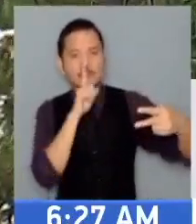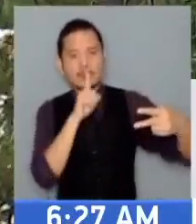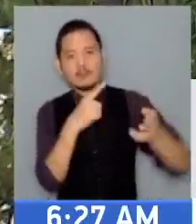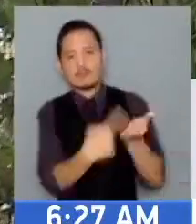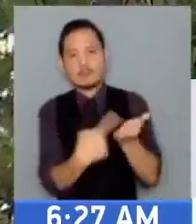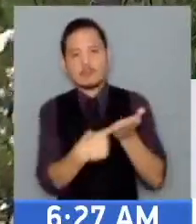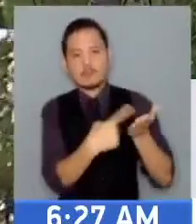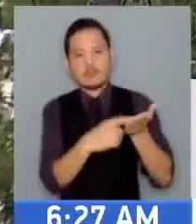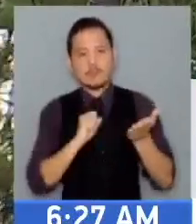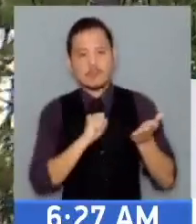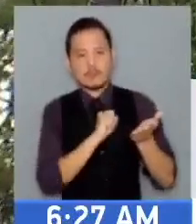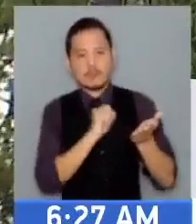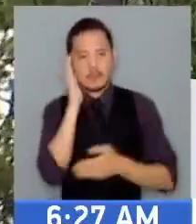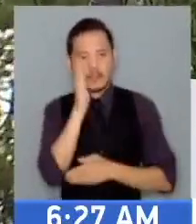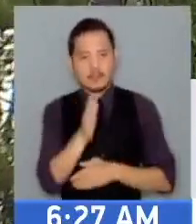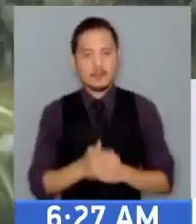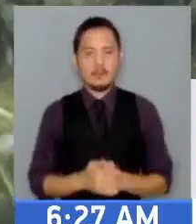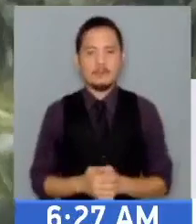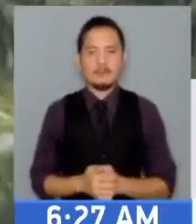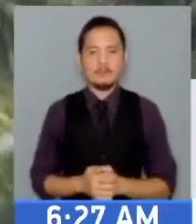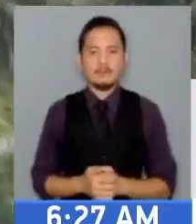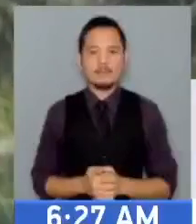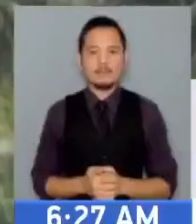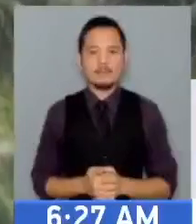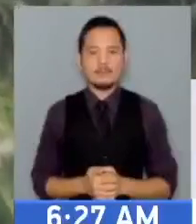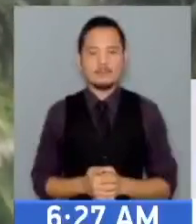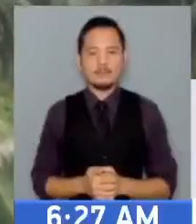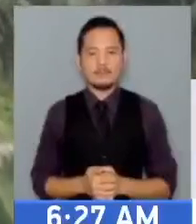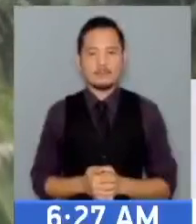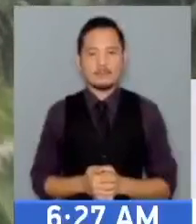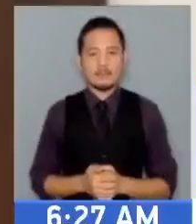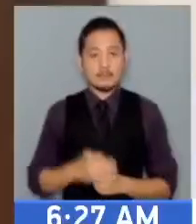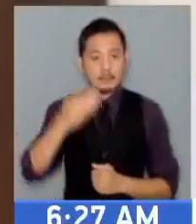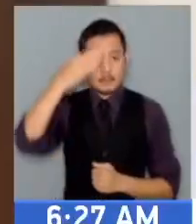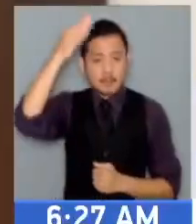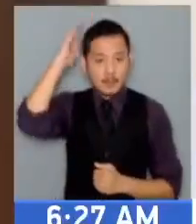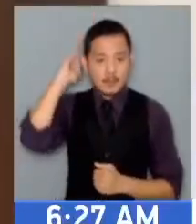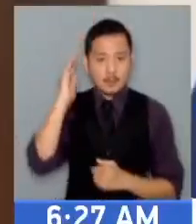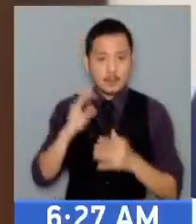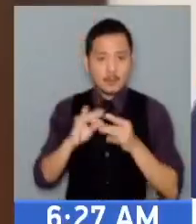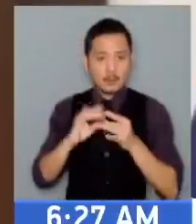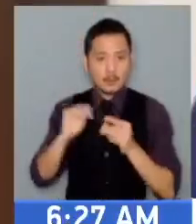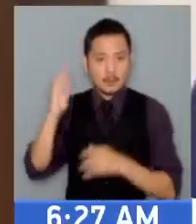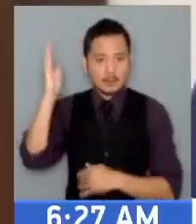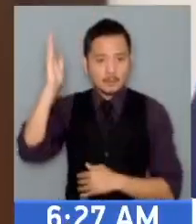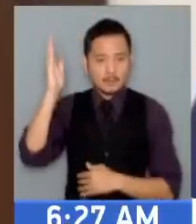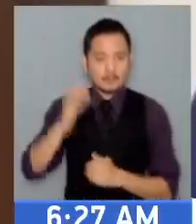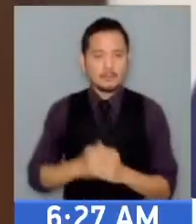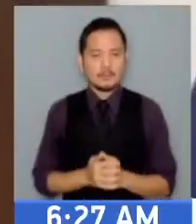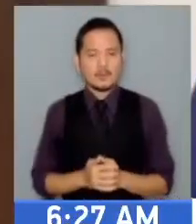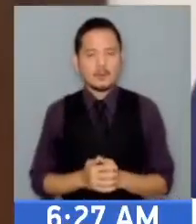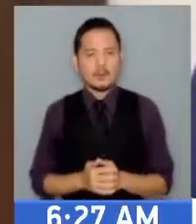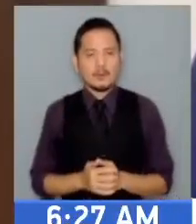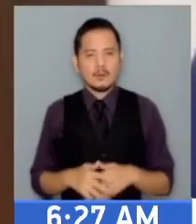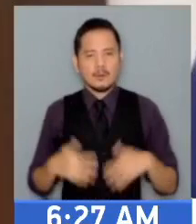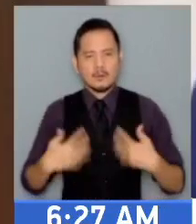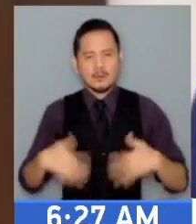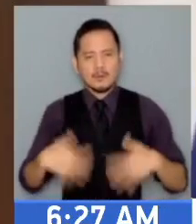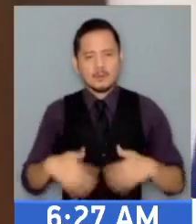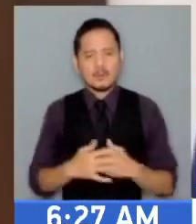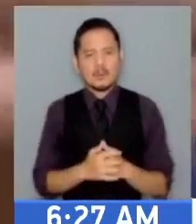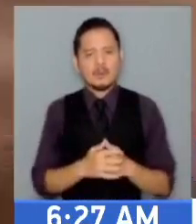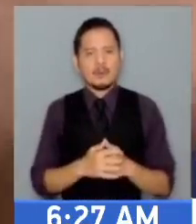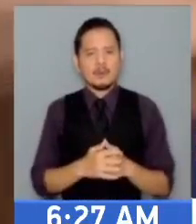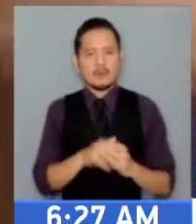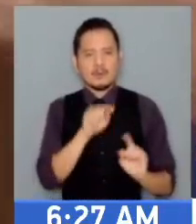Wala mga lumalabas na reklamo sa karapatan ng mga minor de edad. No? Naka-wool talaga yung palibot,